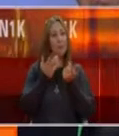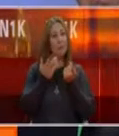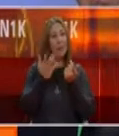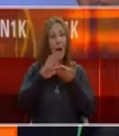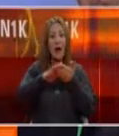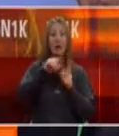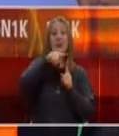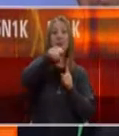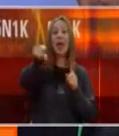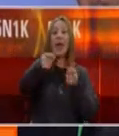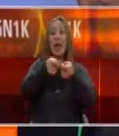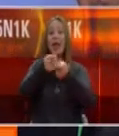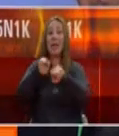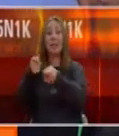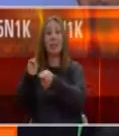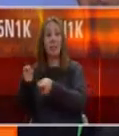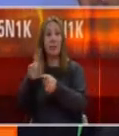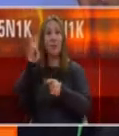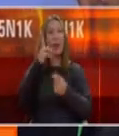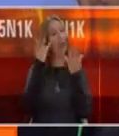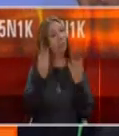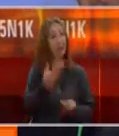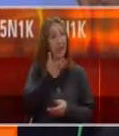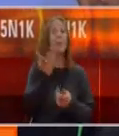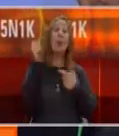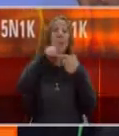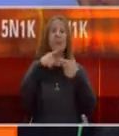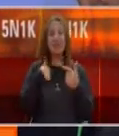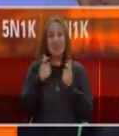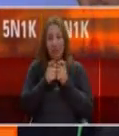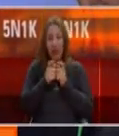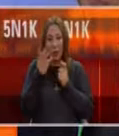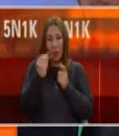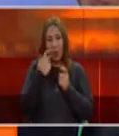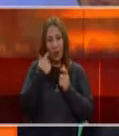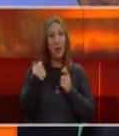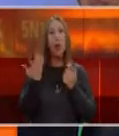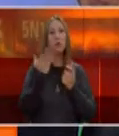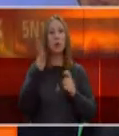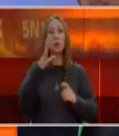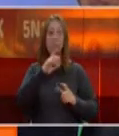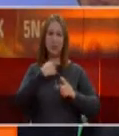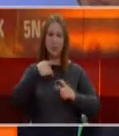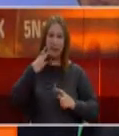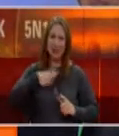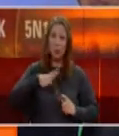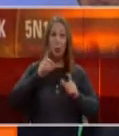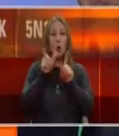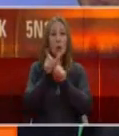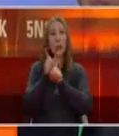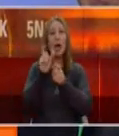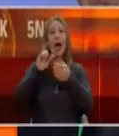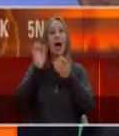hani arkadaşlarına da aynı şekilde rol model olabilecekler. Bir de biz dernek olarak en çok savunduğumuz şeylerden biri koruyucu